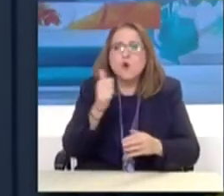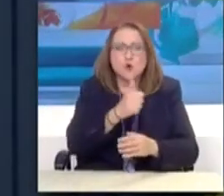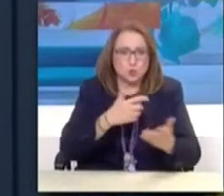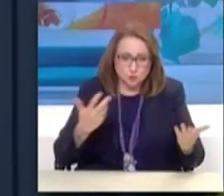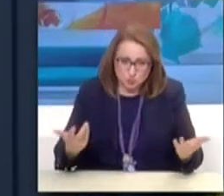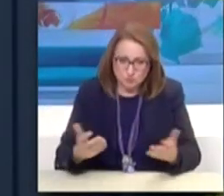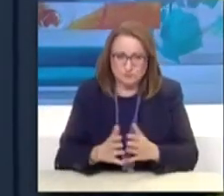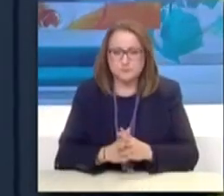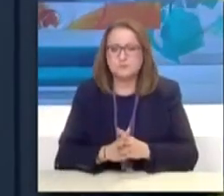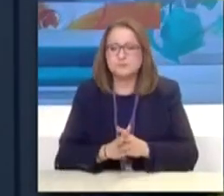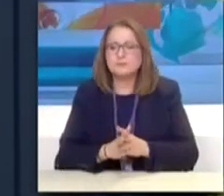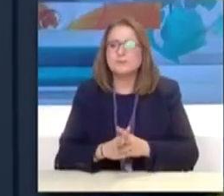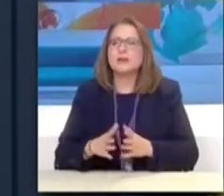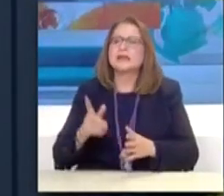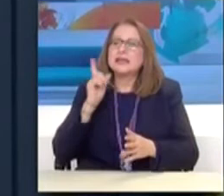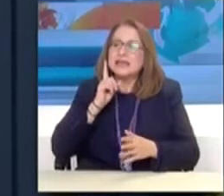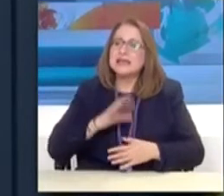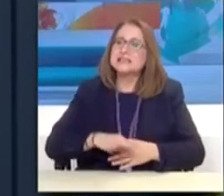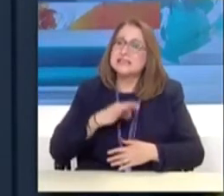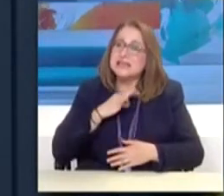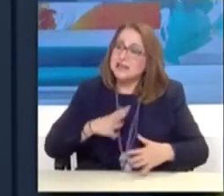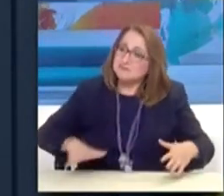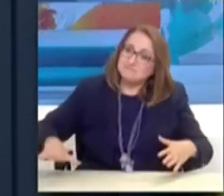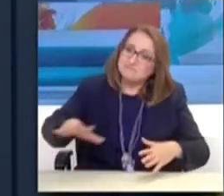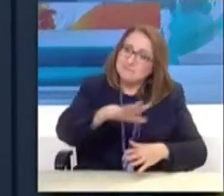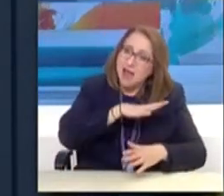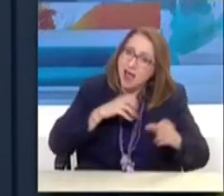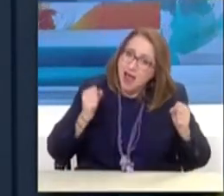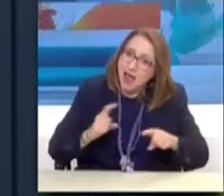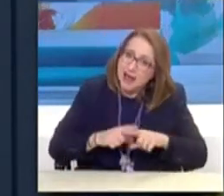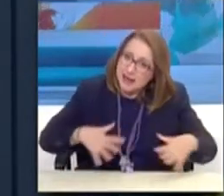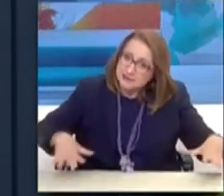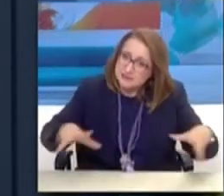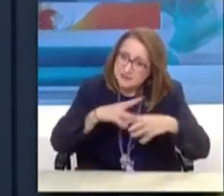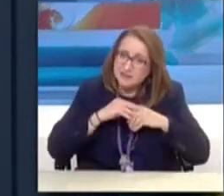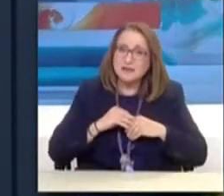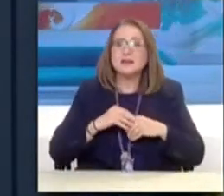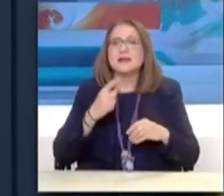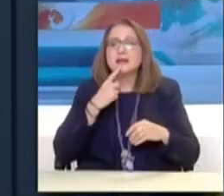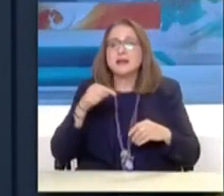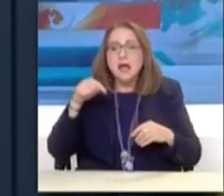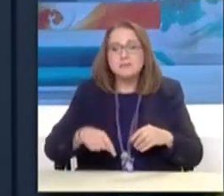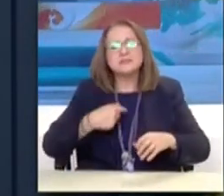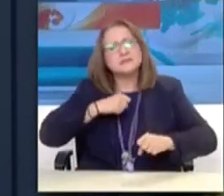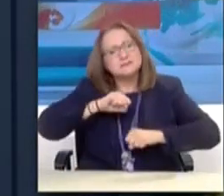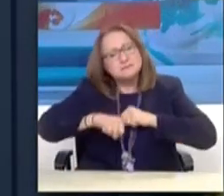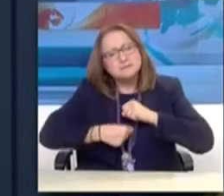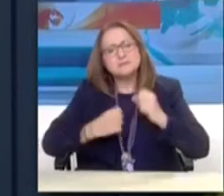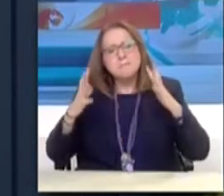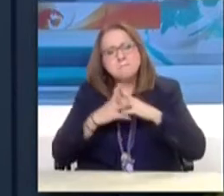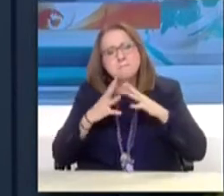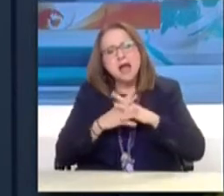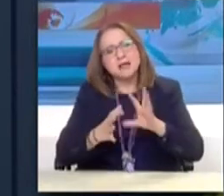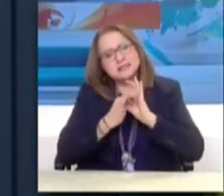μου συμπολίτες, κυρίες και κύριοι, η μάχη συνεχίζεται με το ιατρικό, νοσηλευτικό και